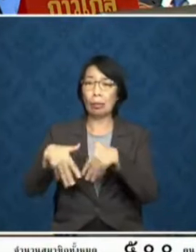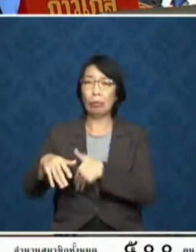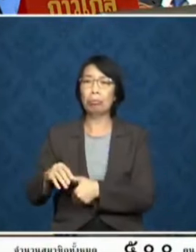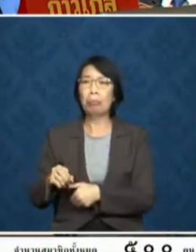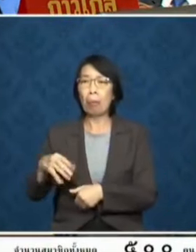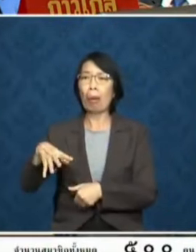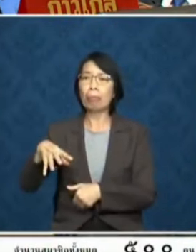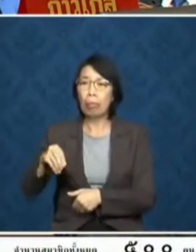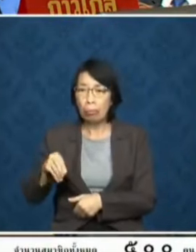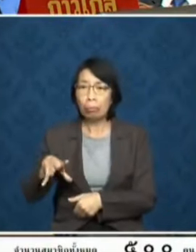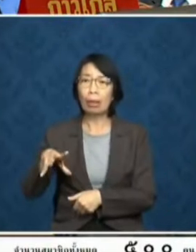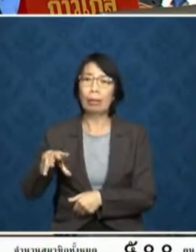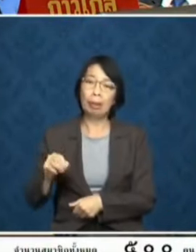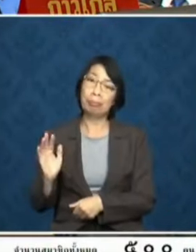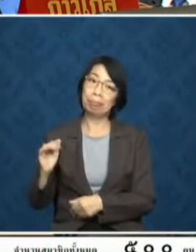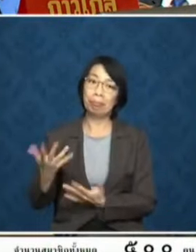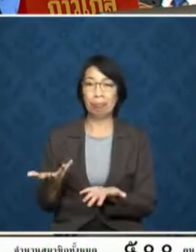ชาชน